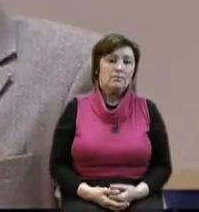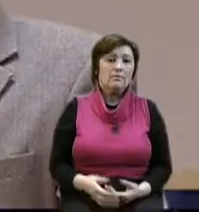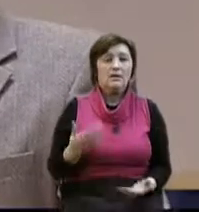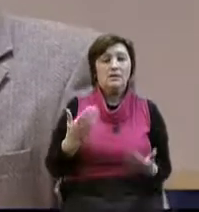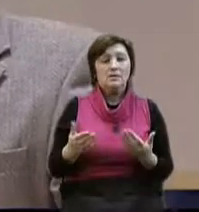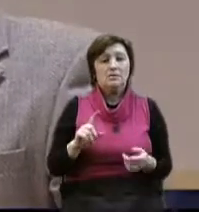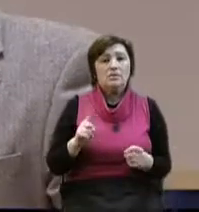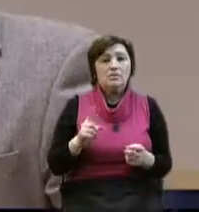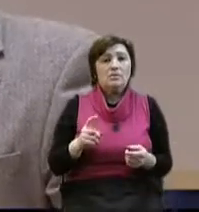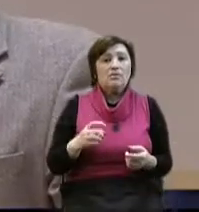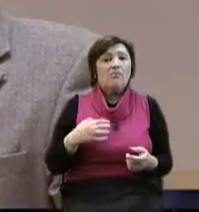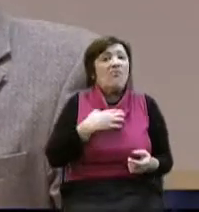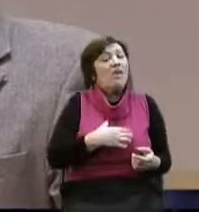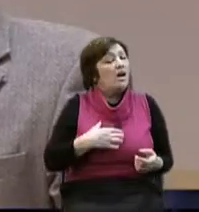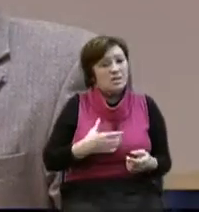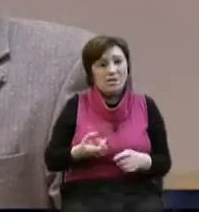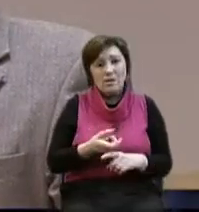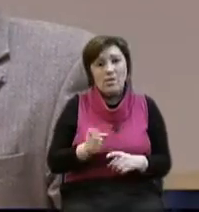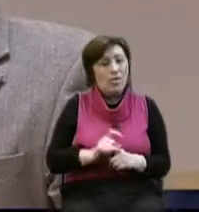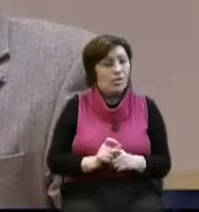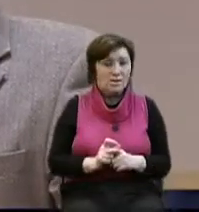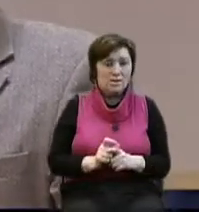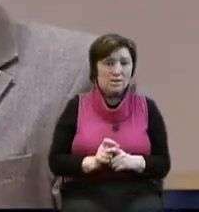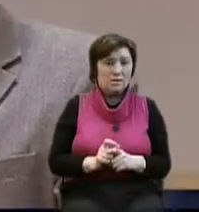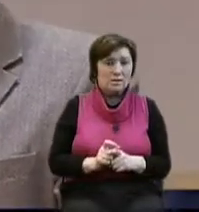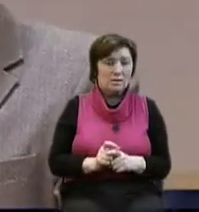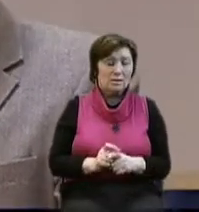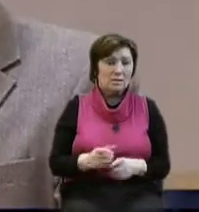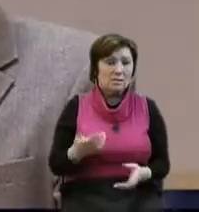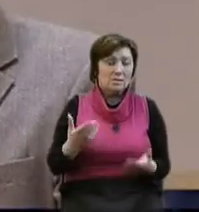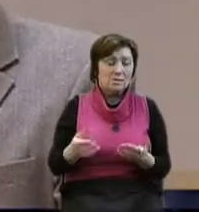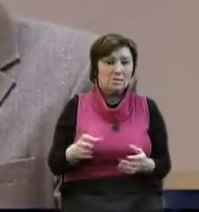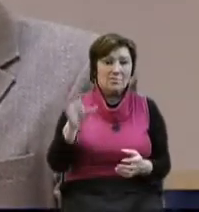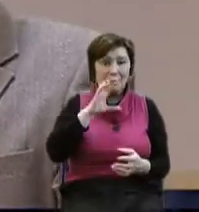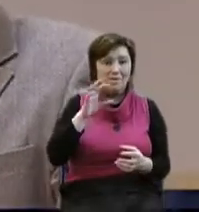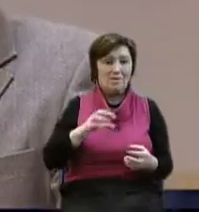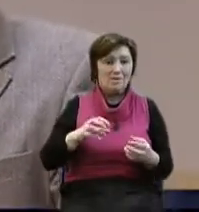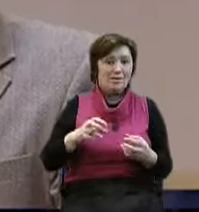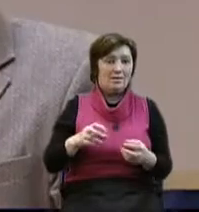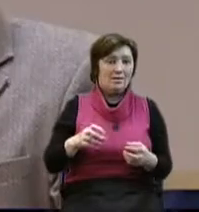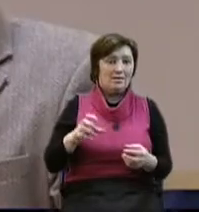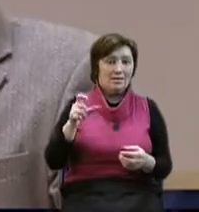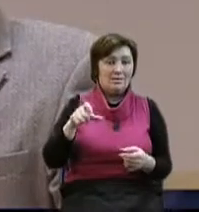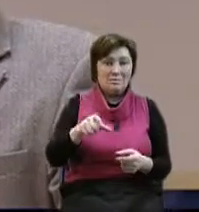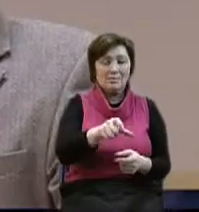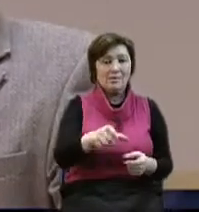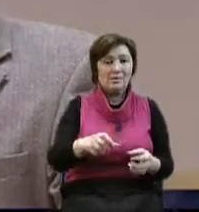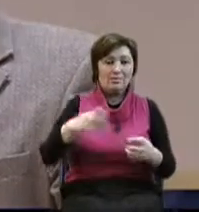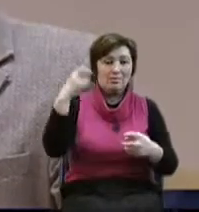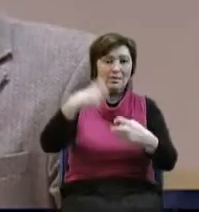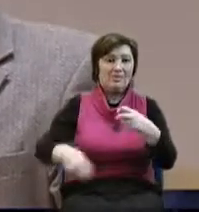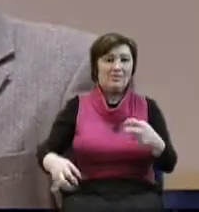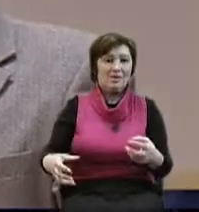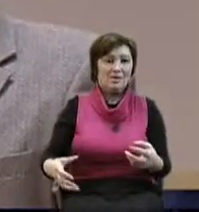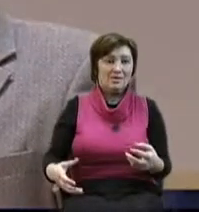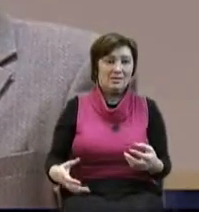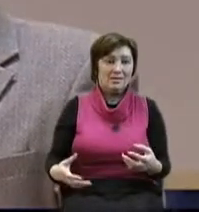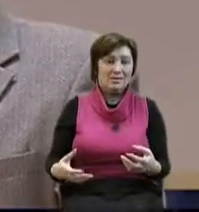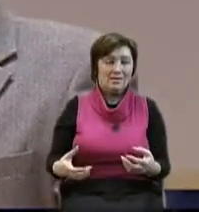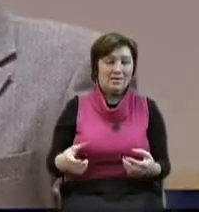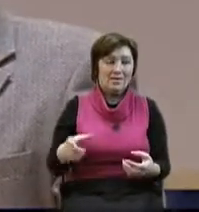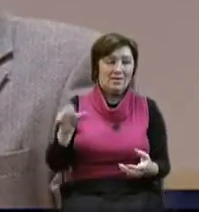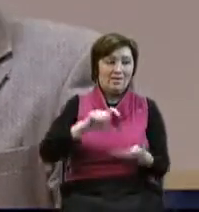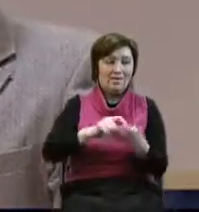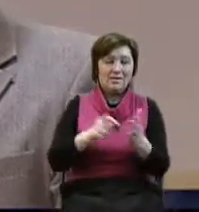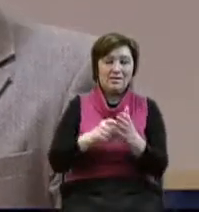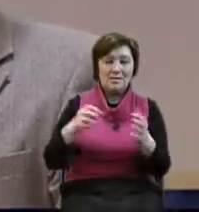не терпящее отлагательство, если водопровод прорвало, если квартиру топит, ничего страшного, не